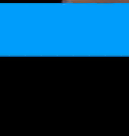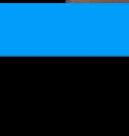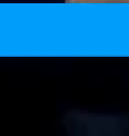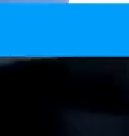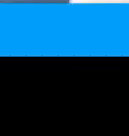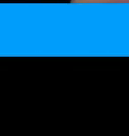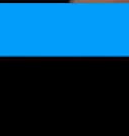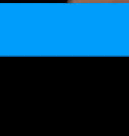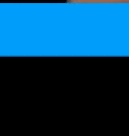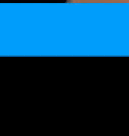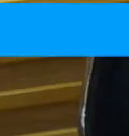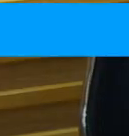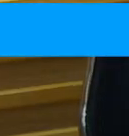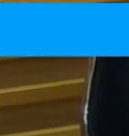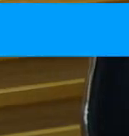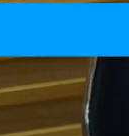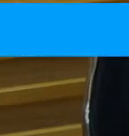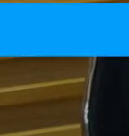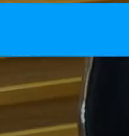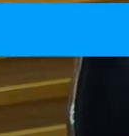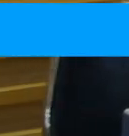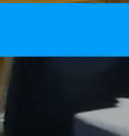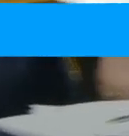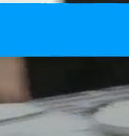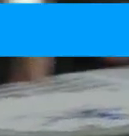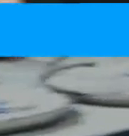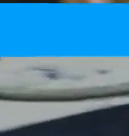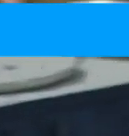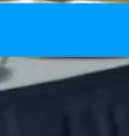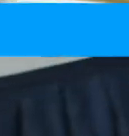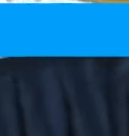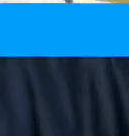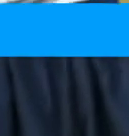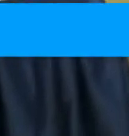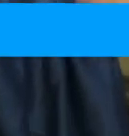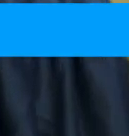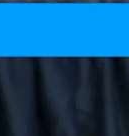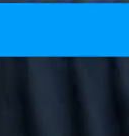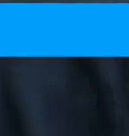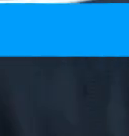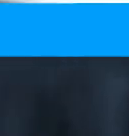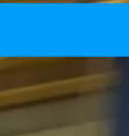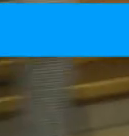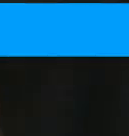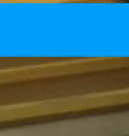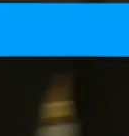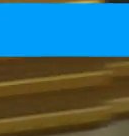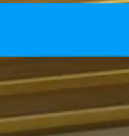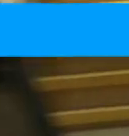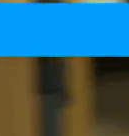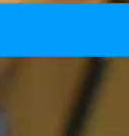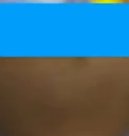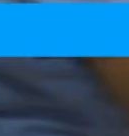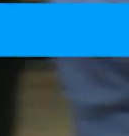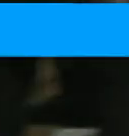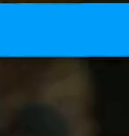שאולי כבר גובלות את ההתקפות הלגיטימיות. כן, נכון, עכשיו אתה שומע אותי קצת יותר טוב? אוקיי, אז